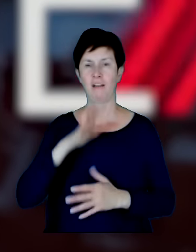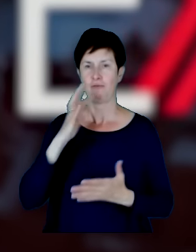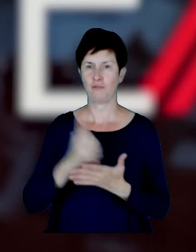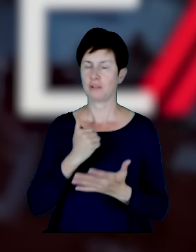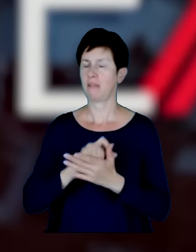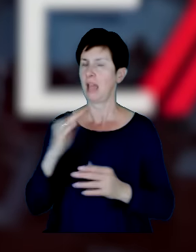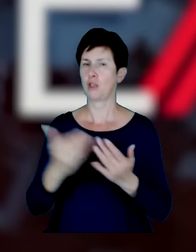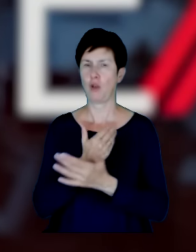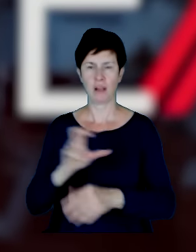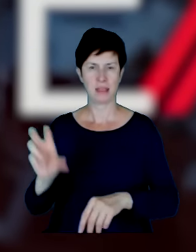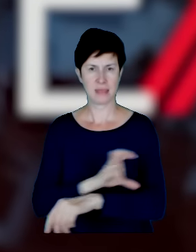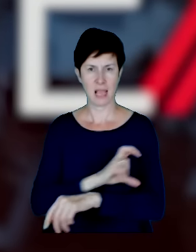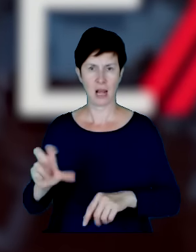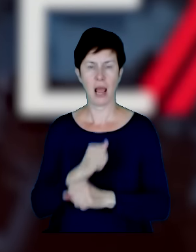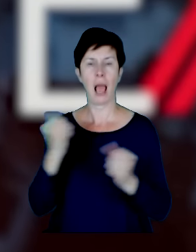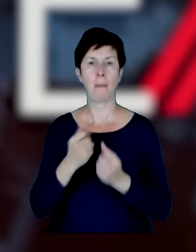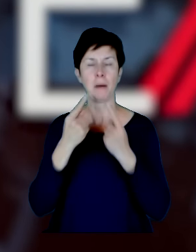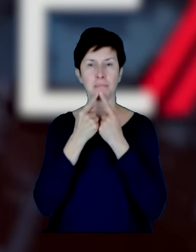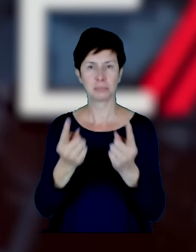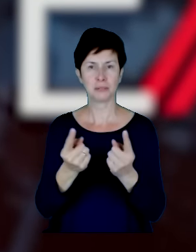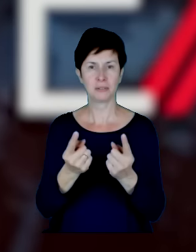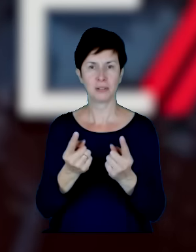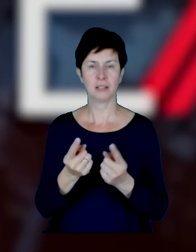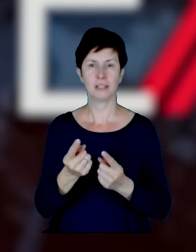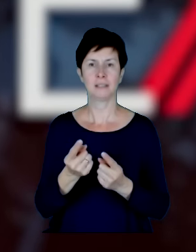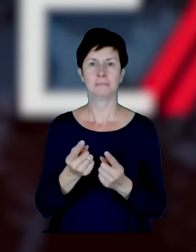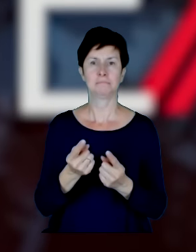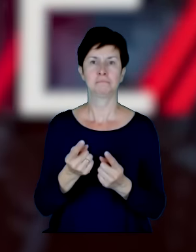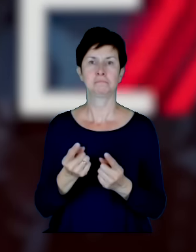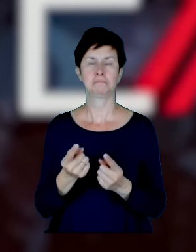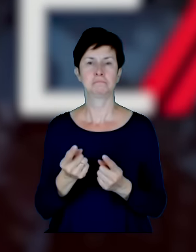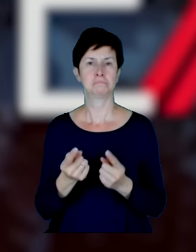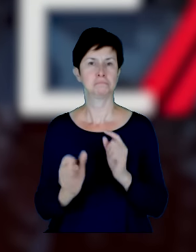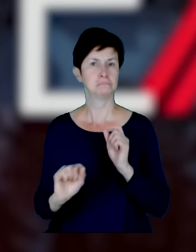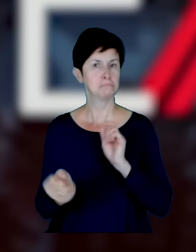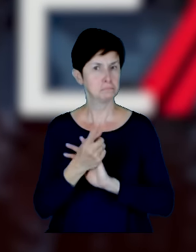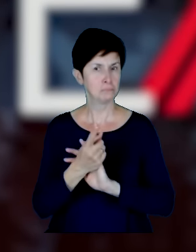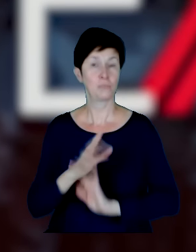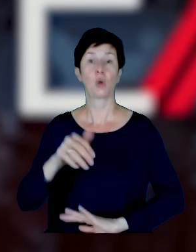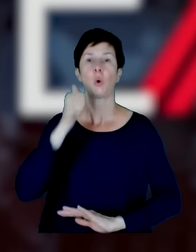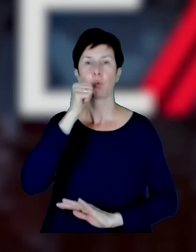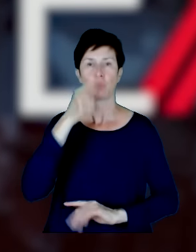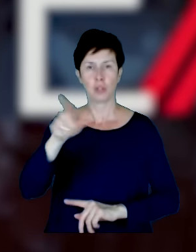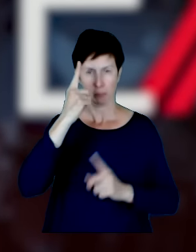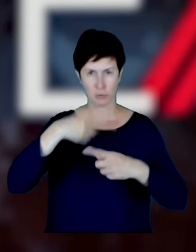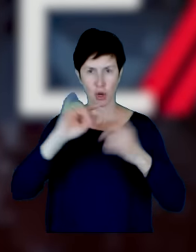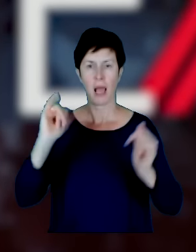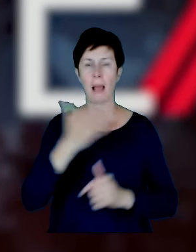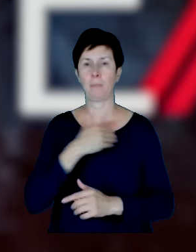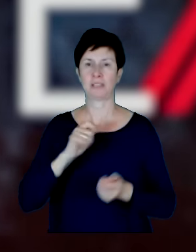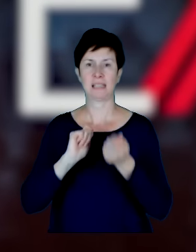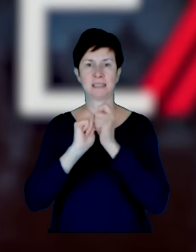najnowsze technologie by zapowiedzieć w mediach społeczny kopernikański niemal przewrót już jutro przekonasz się jak zmieniła się Polska